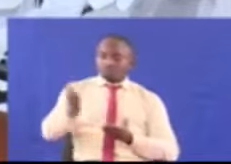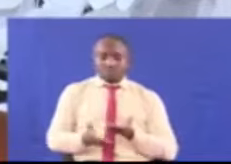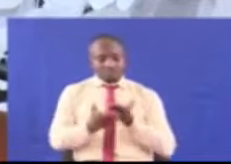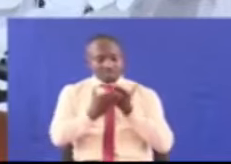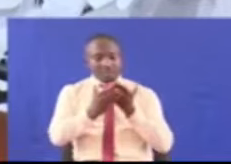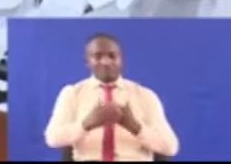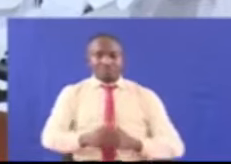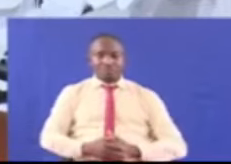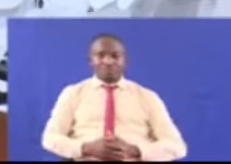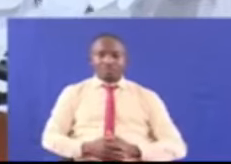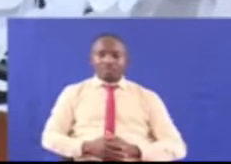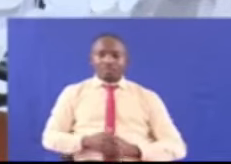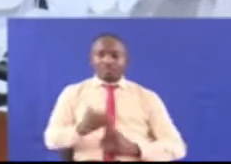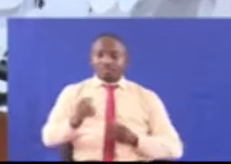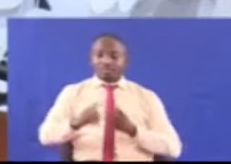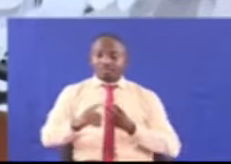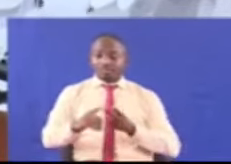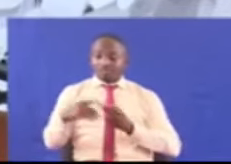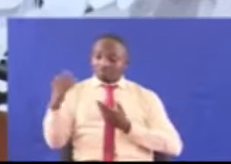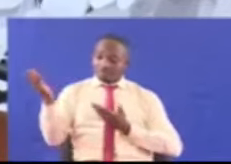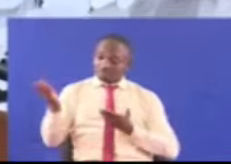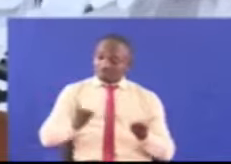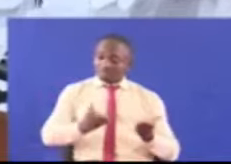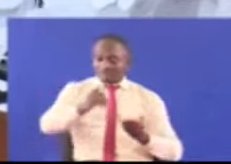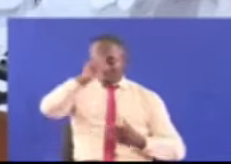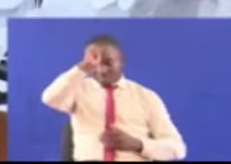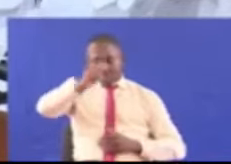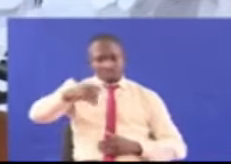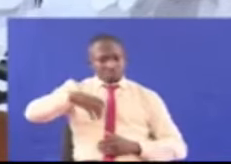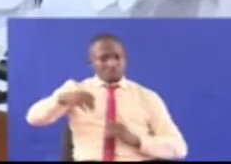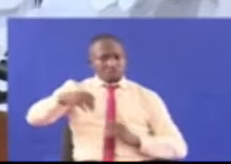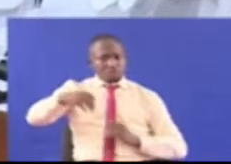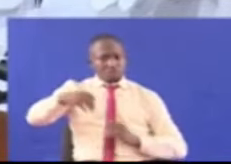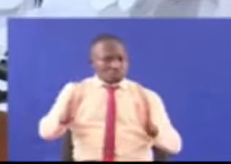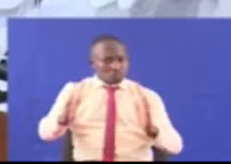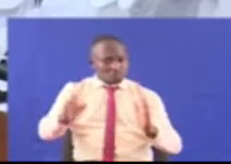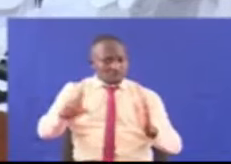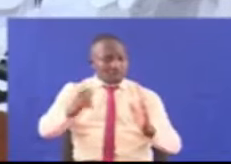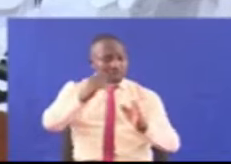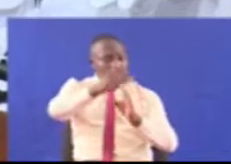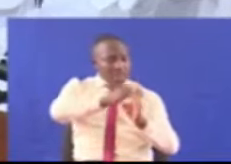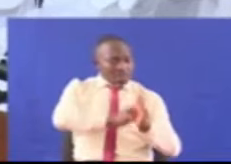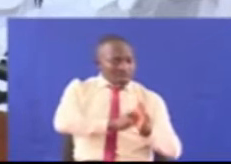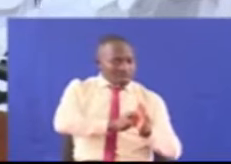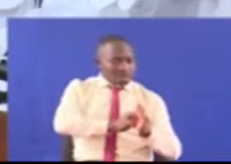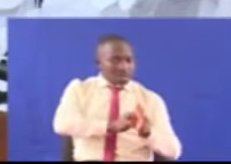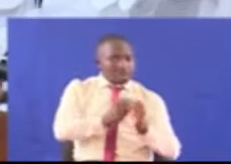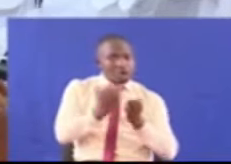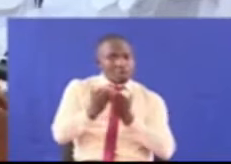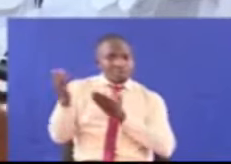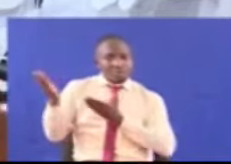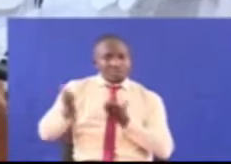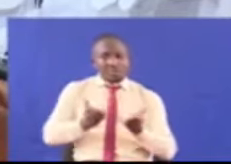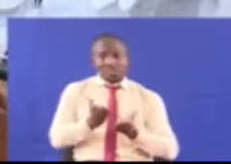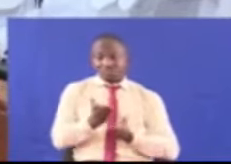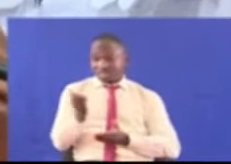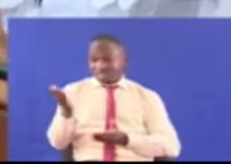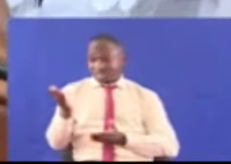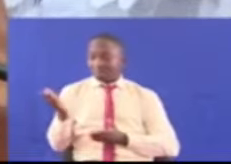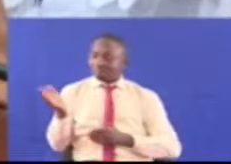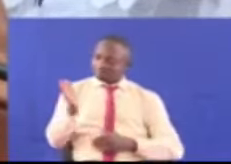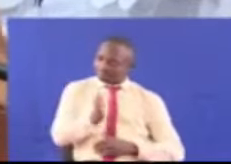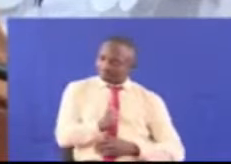Niliambiwa ni mkaribishe Mheshimiwa Waziri Mkuu, lakini kuna mwingine atabidi tu kabla yake. Kwa hiyo MC nafikiri uendelee